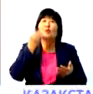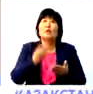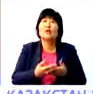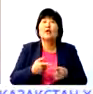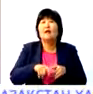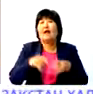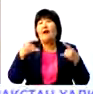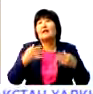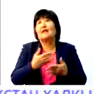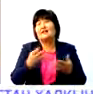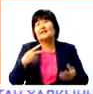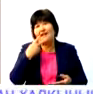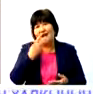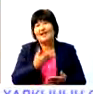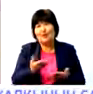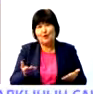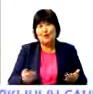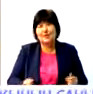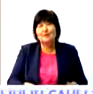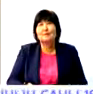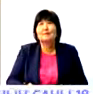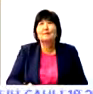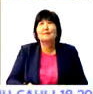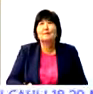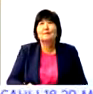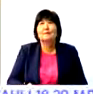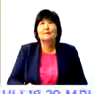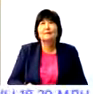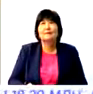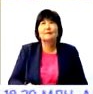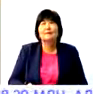арқалаған арнаны сізде қарай жүріңіз. Тажмұрат Әлжан, Талғат Сыздық, Досхан Сәттай, Қызылорда телеарнасы.